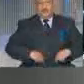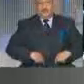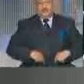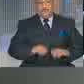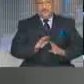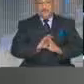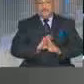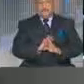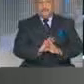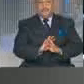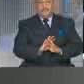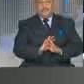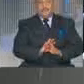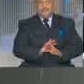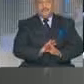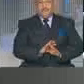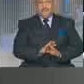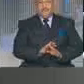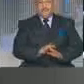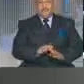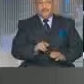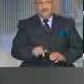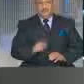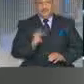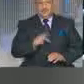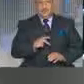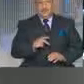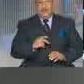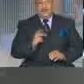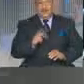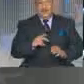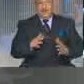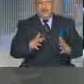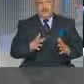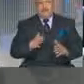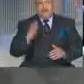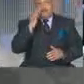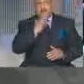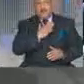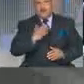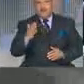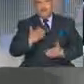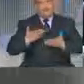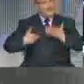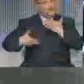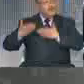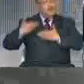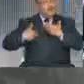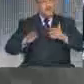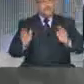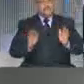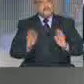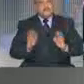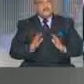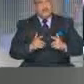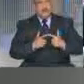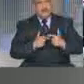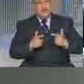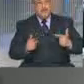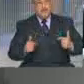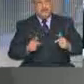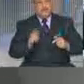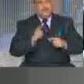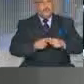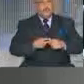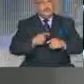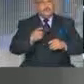للتراث المادي اللي هي فما تعمل فيها عمل كبير ياسر، يعني ناقص فقط مزيد الإبراز متاعها، ولكن